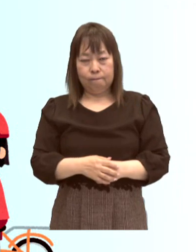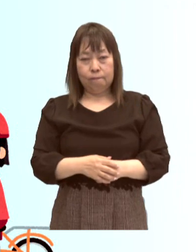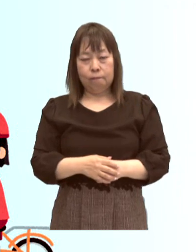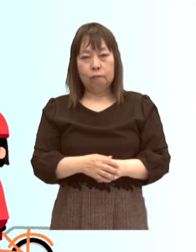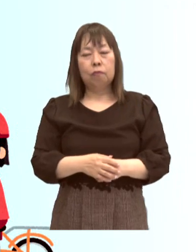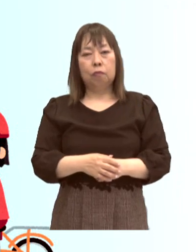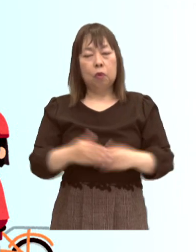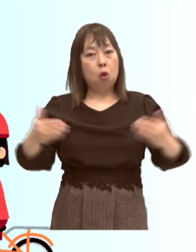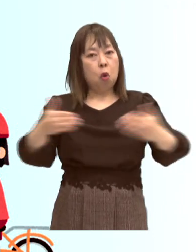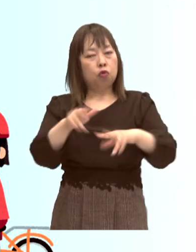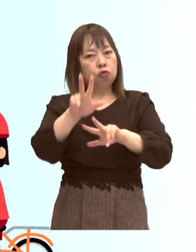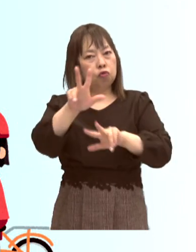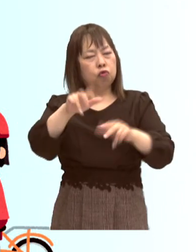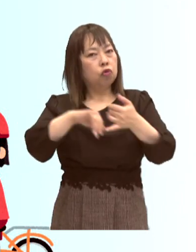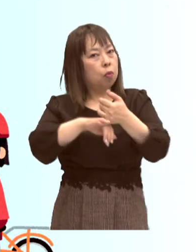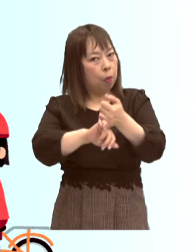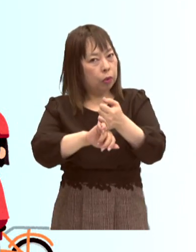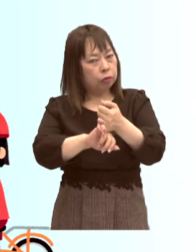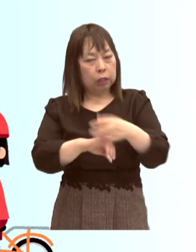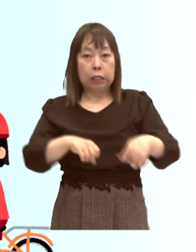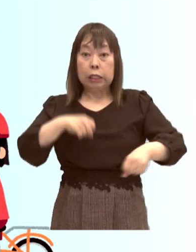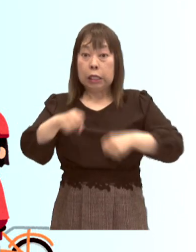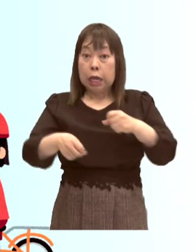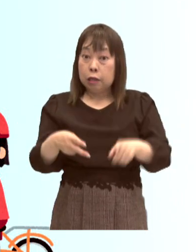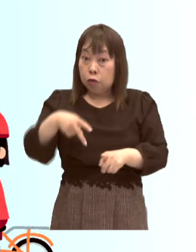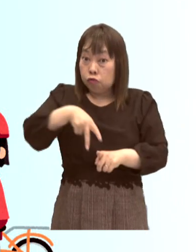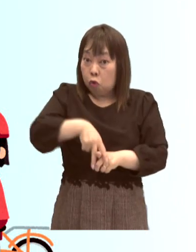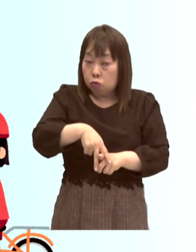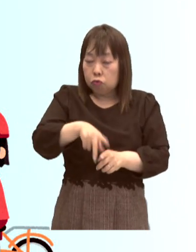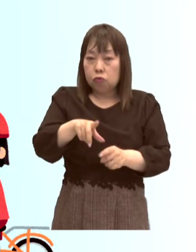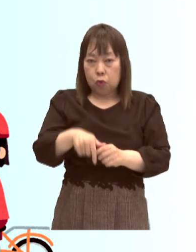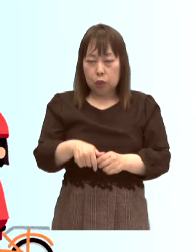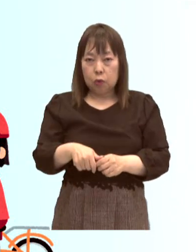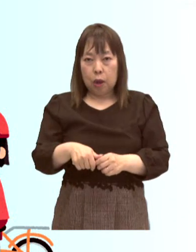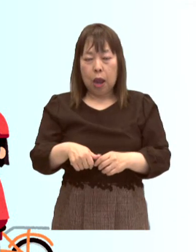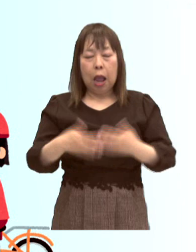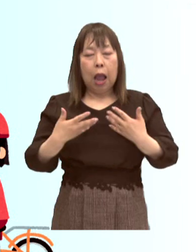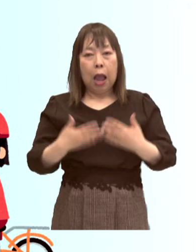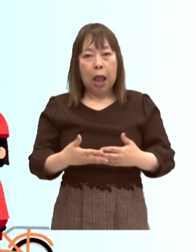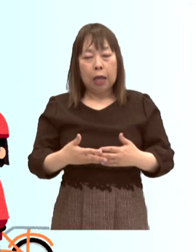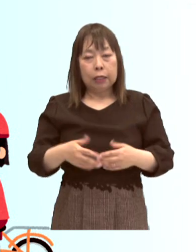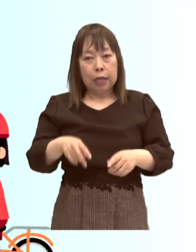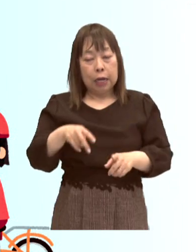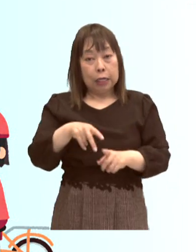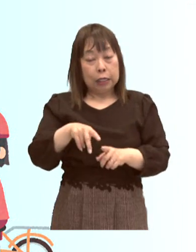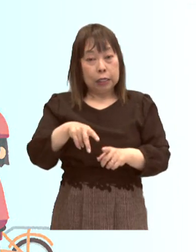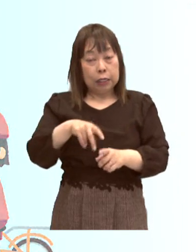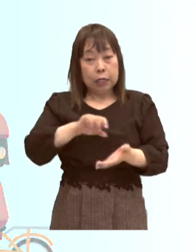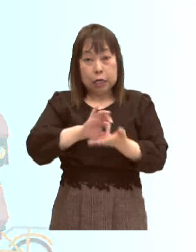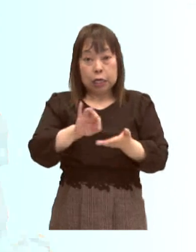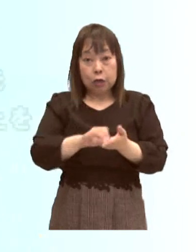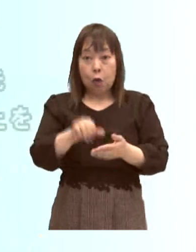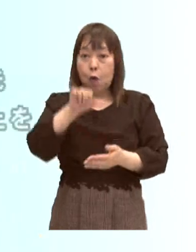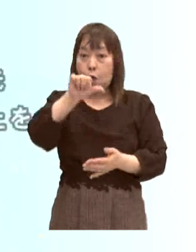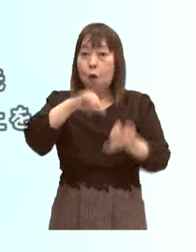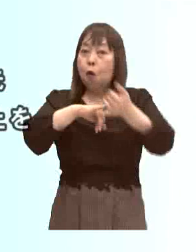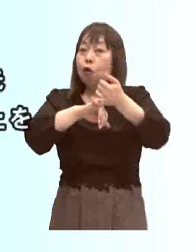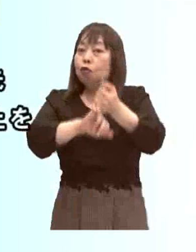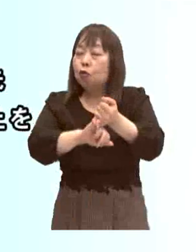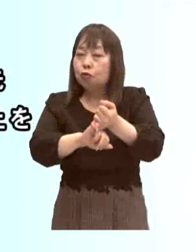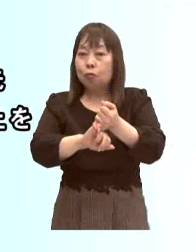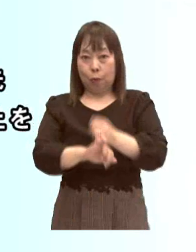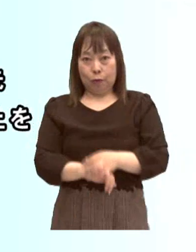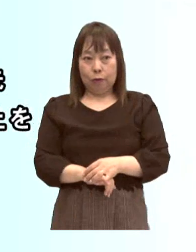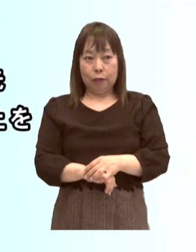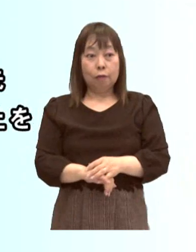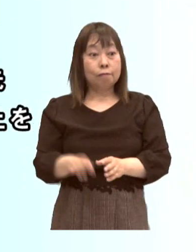ましょう。自転車に乗るときは自転車安全利用五則を守りましょう。自転車安全